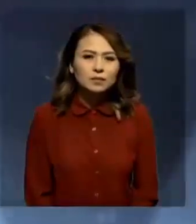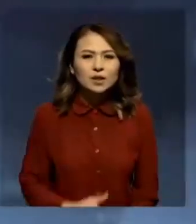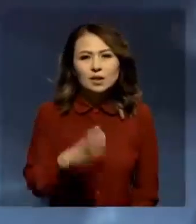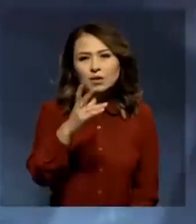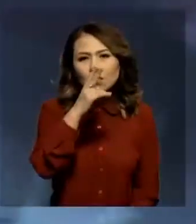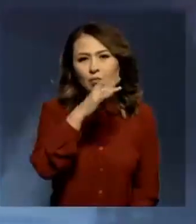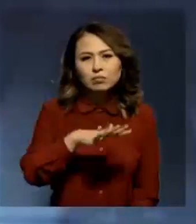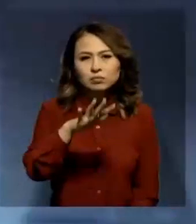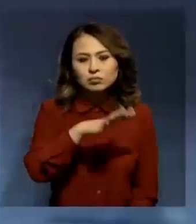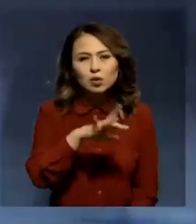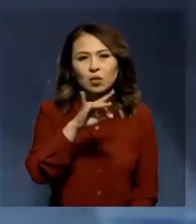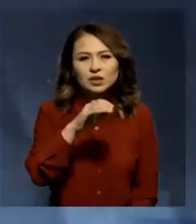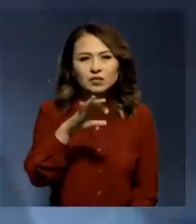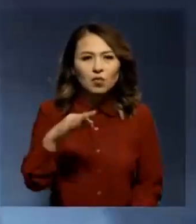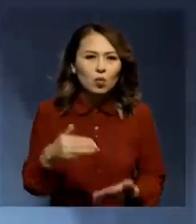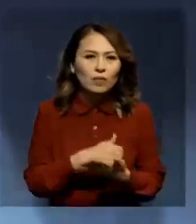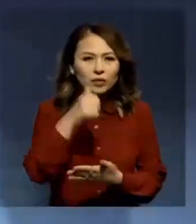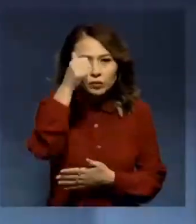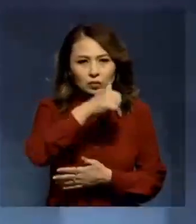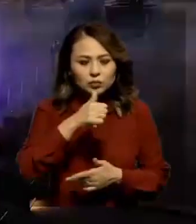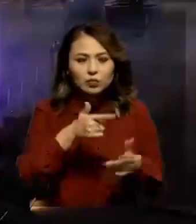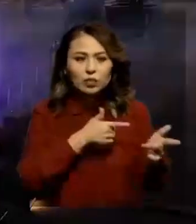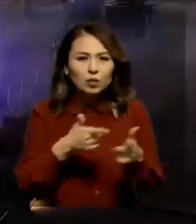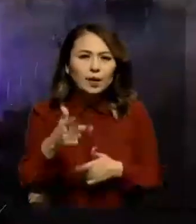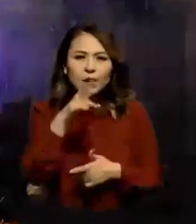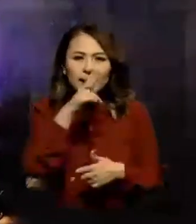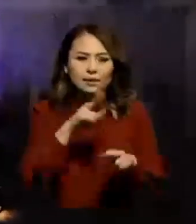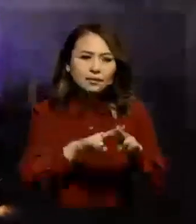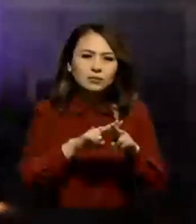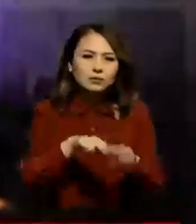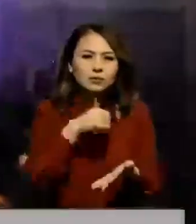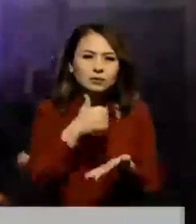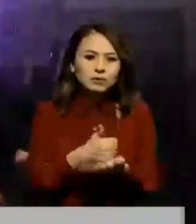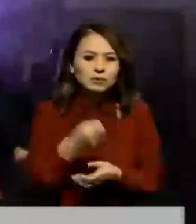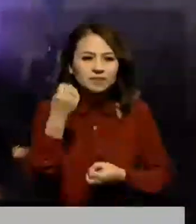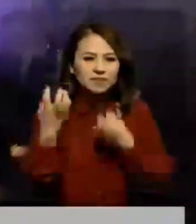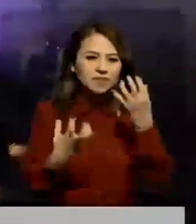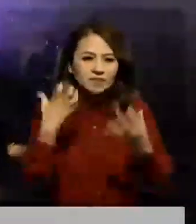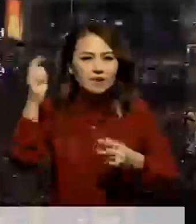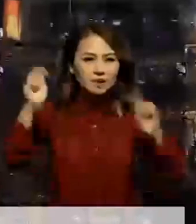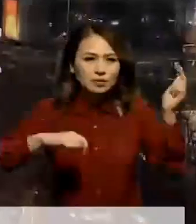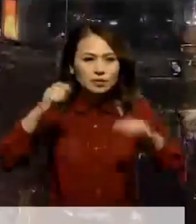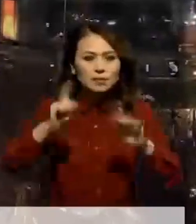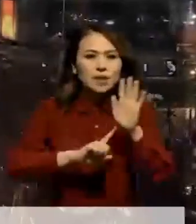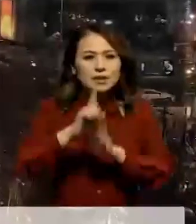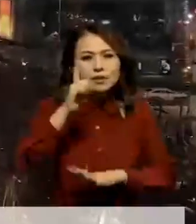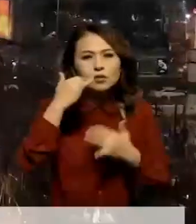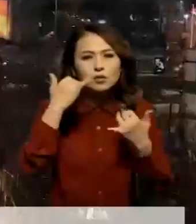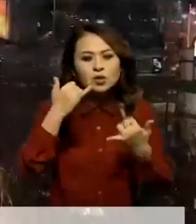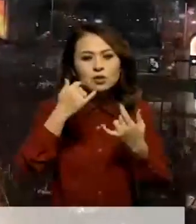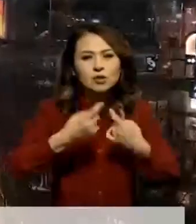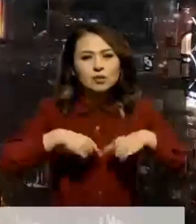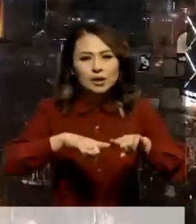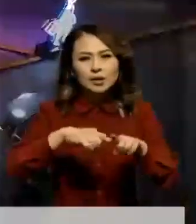Сүйбір жұртшылығы Рождество мен жаңа жылды тойлауға дайын. Корея астанасының бас алаңында шамдар фестивалі басталды. Екі шара аясында